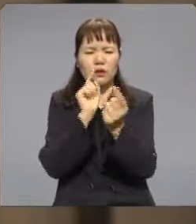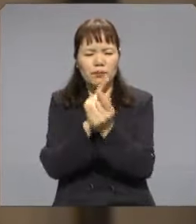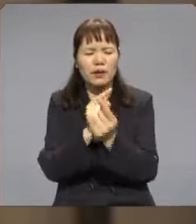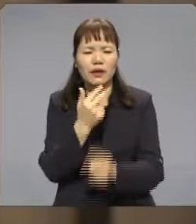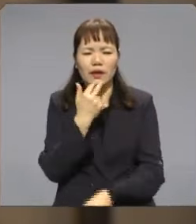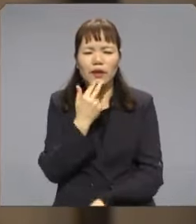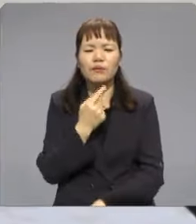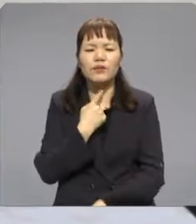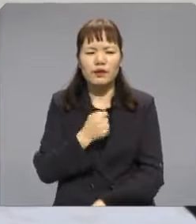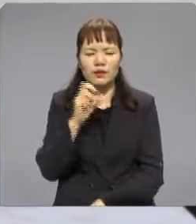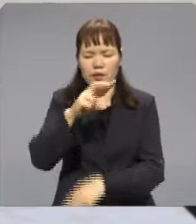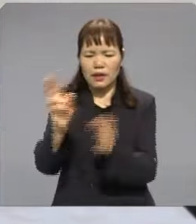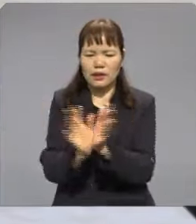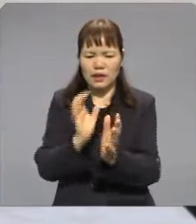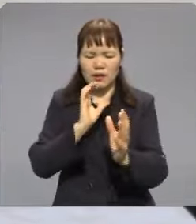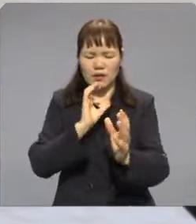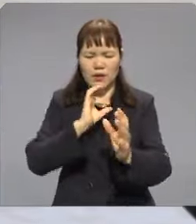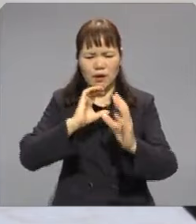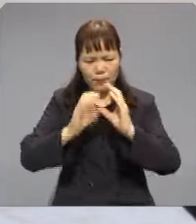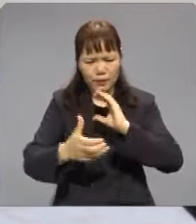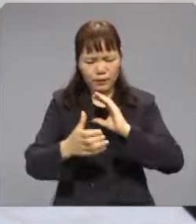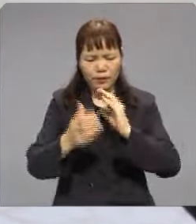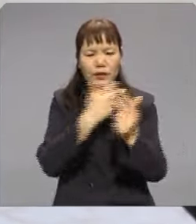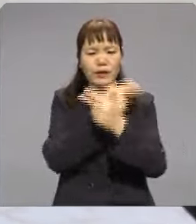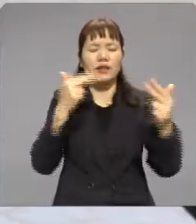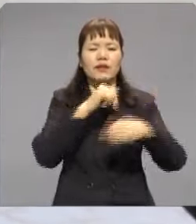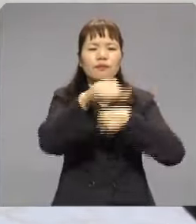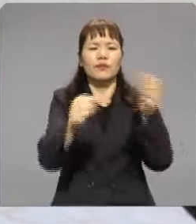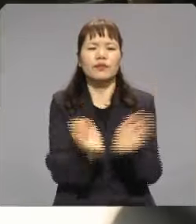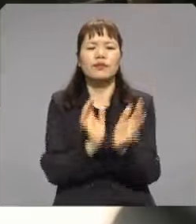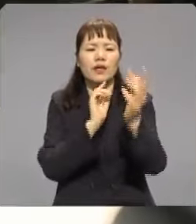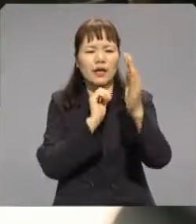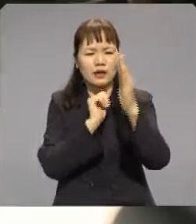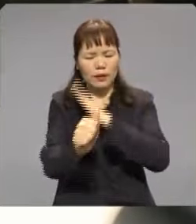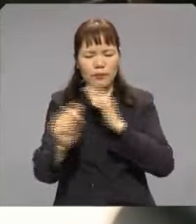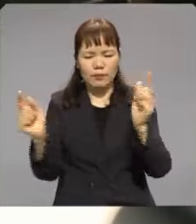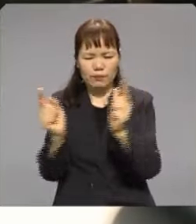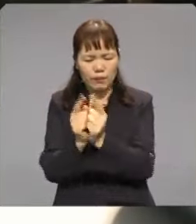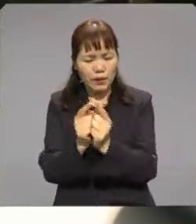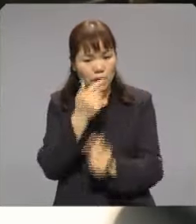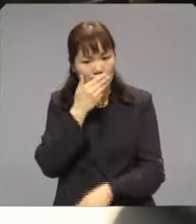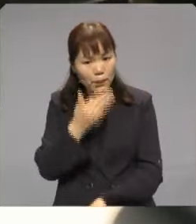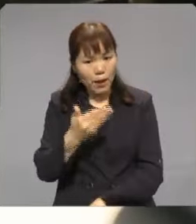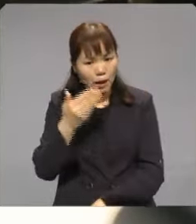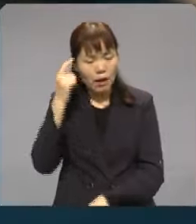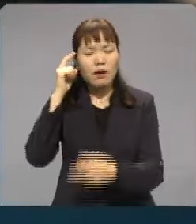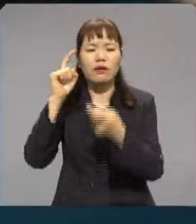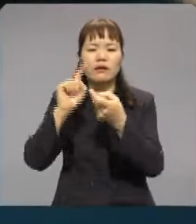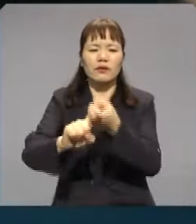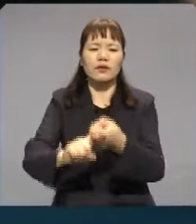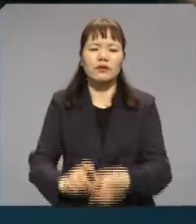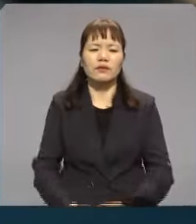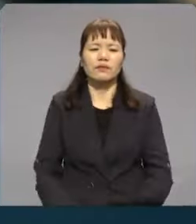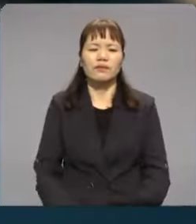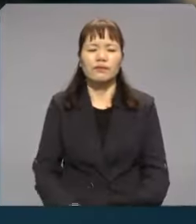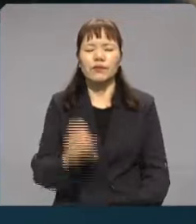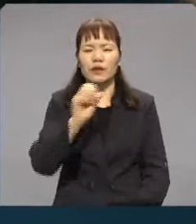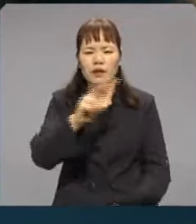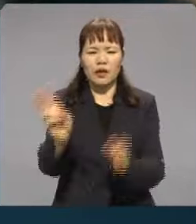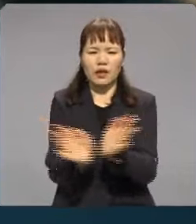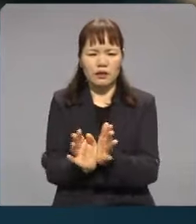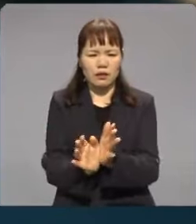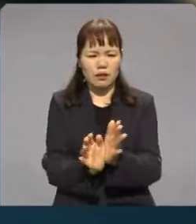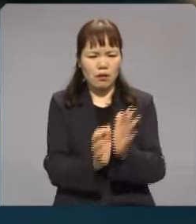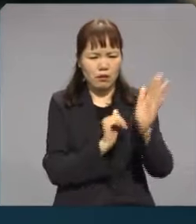야당과의 소통, 즉 이재명 민주당 대표와 만남 가능성이 주목됩니다. 야당의 대표와